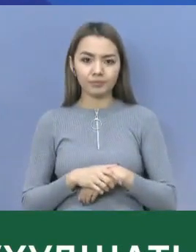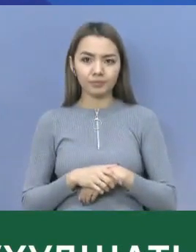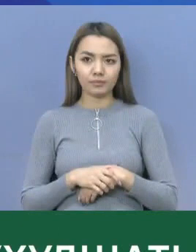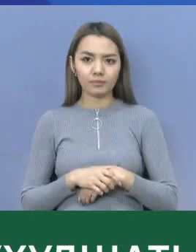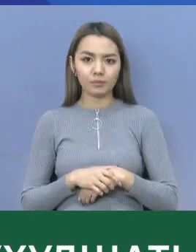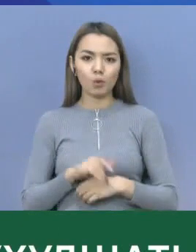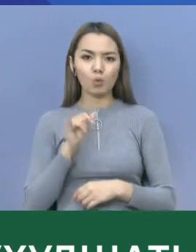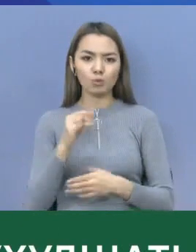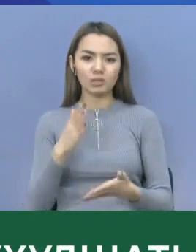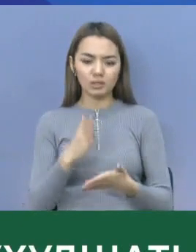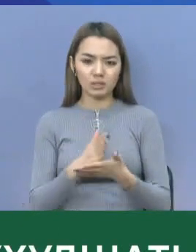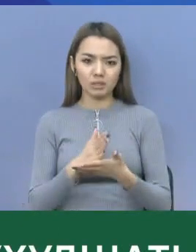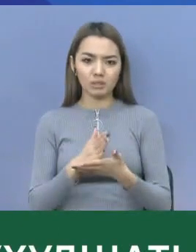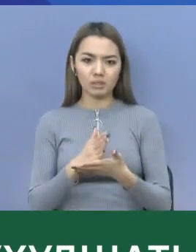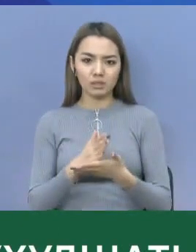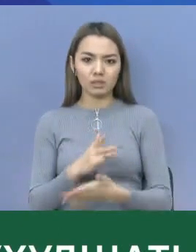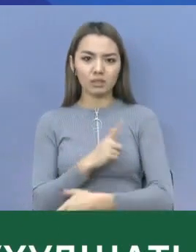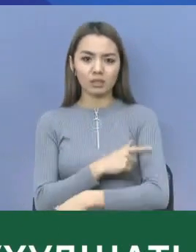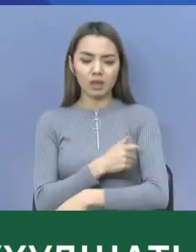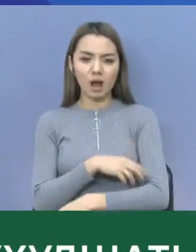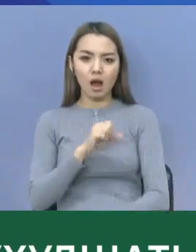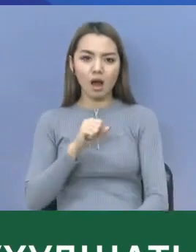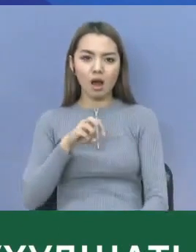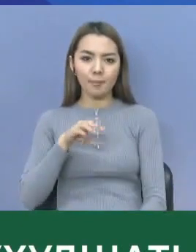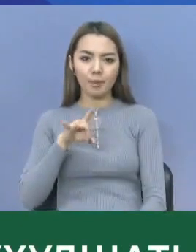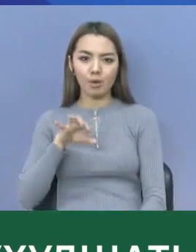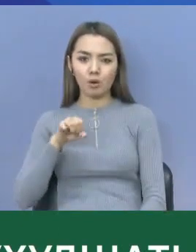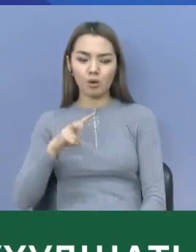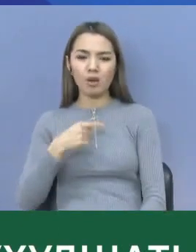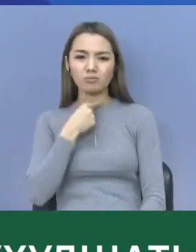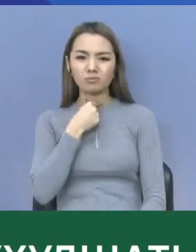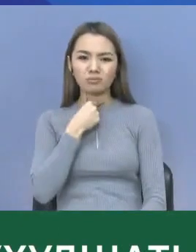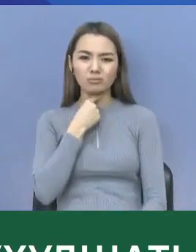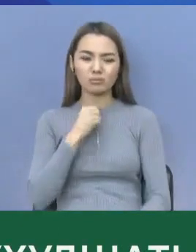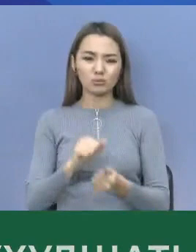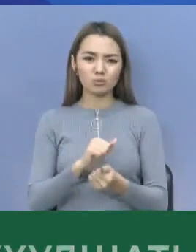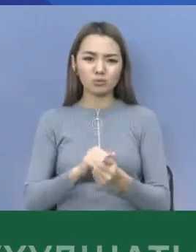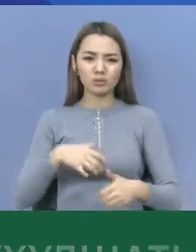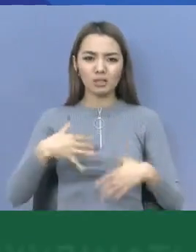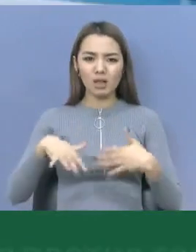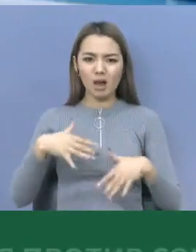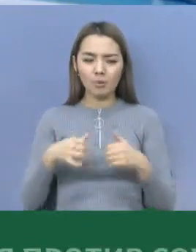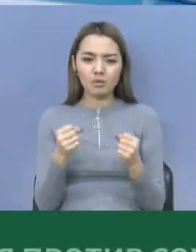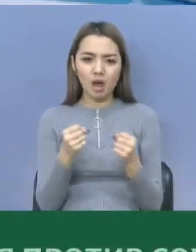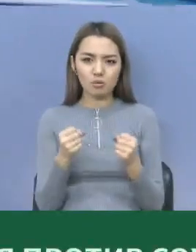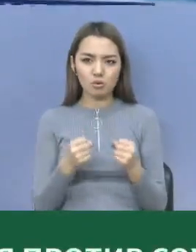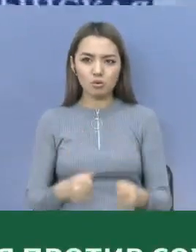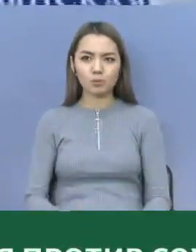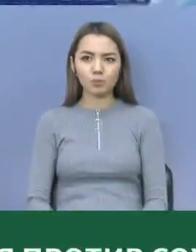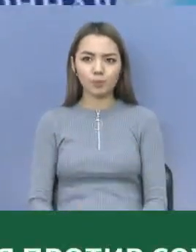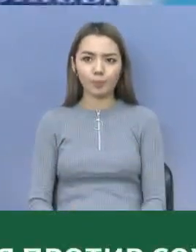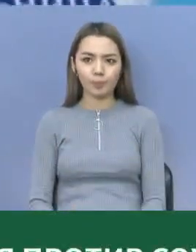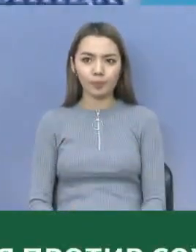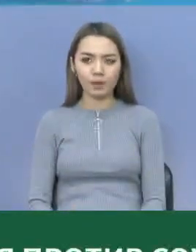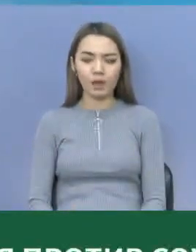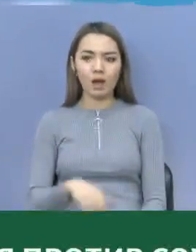инфекций, у них уже явная клиника отмечается омикрона. То есть это першение, общая слабость, озноб. В районах